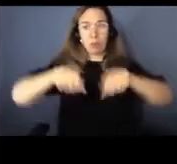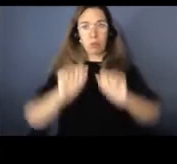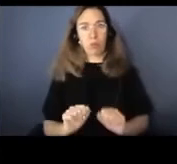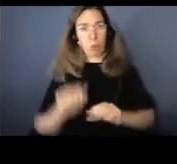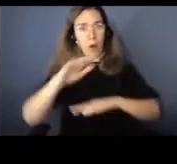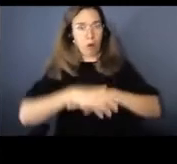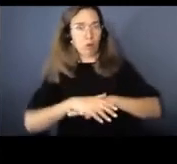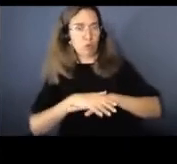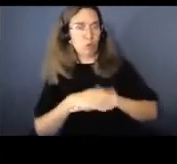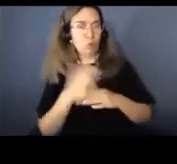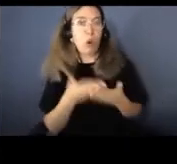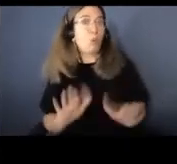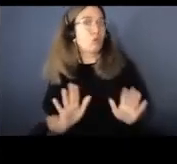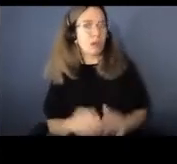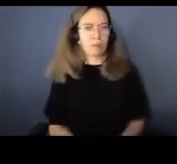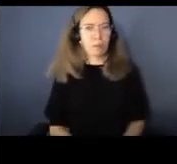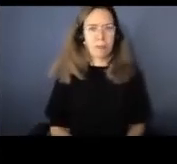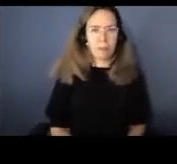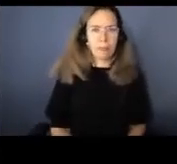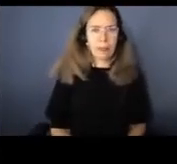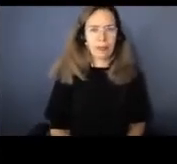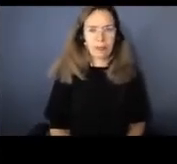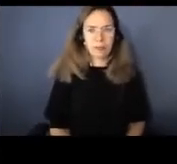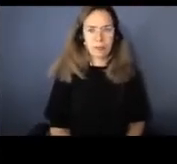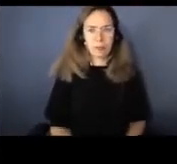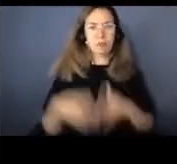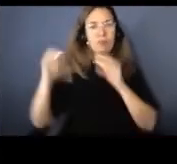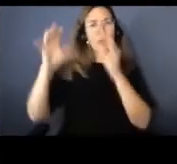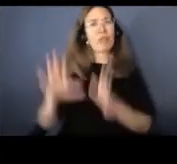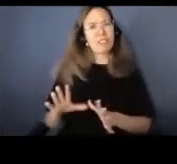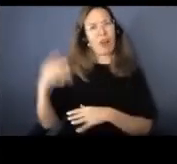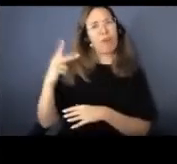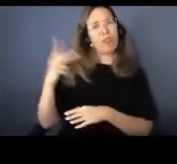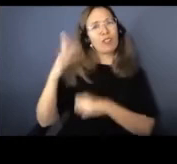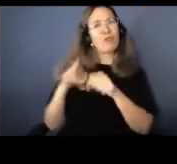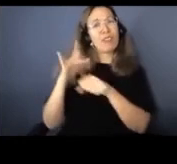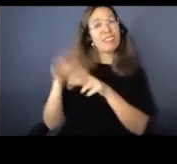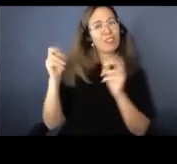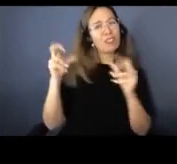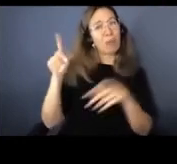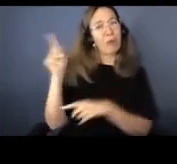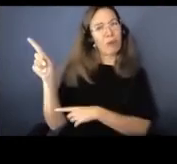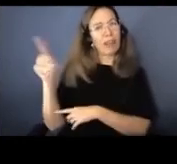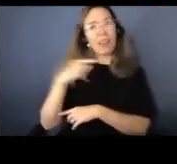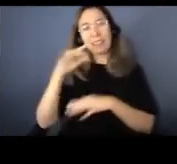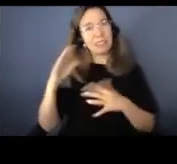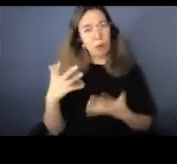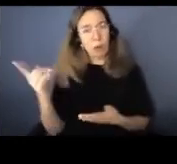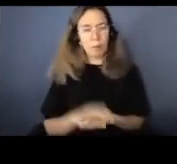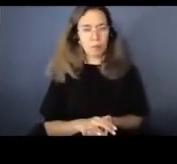sur un objet. Donc, la proposition de la professeure Popovici, c'est de dire que la meilleure manière de